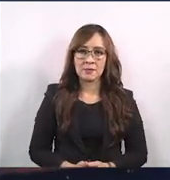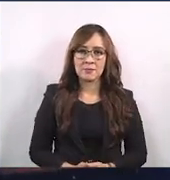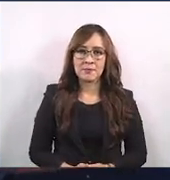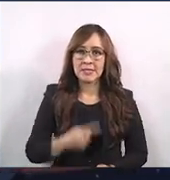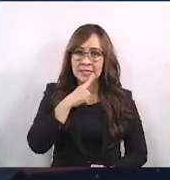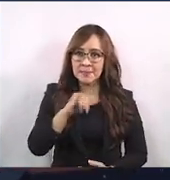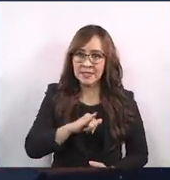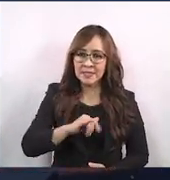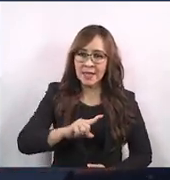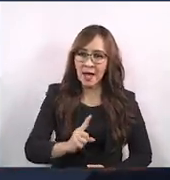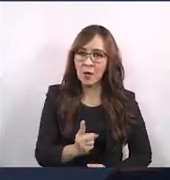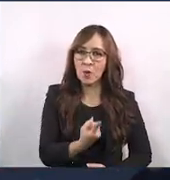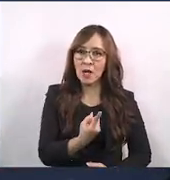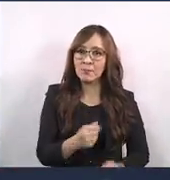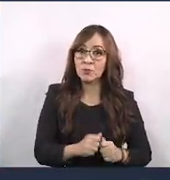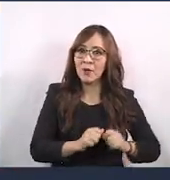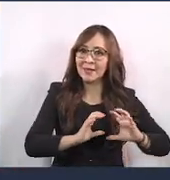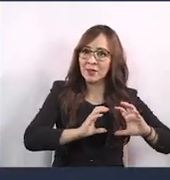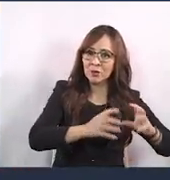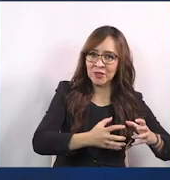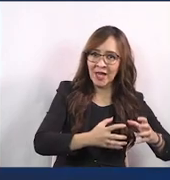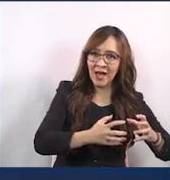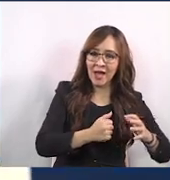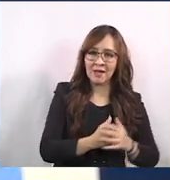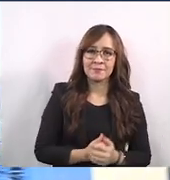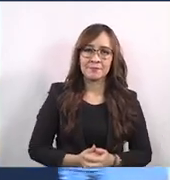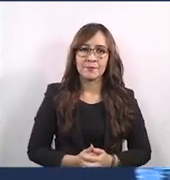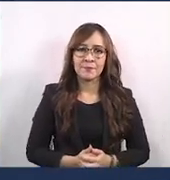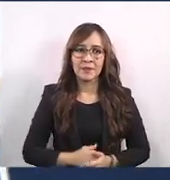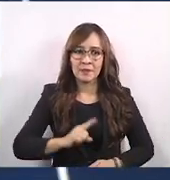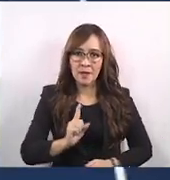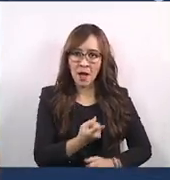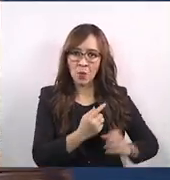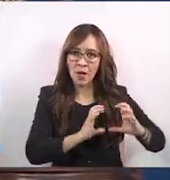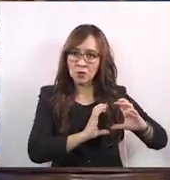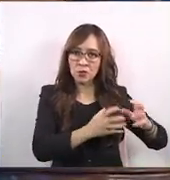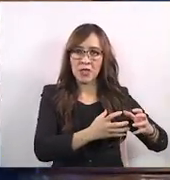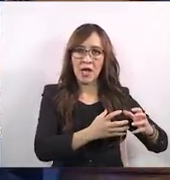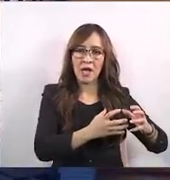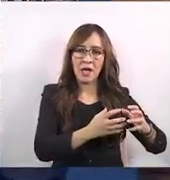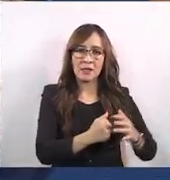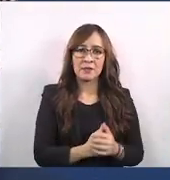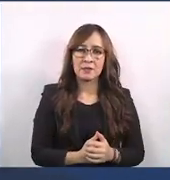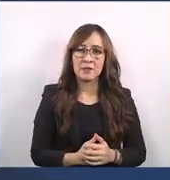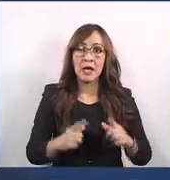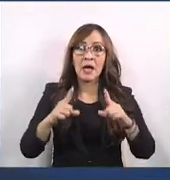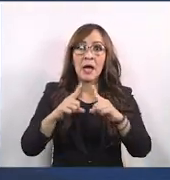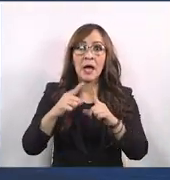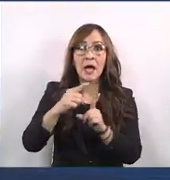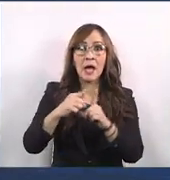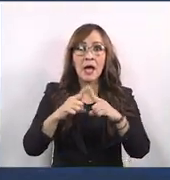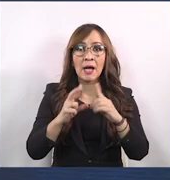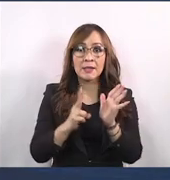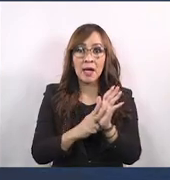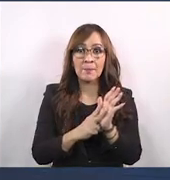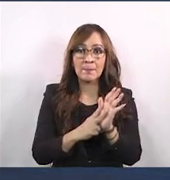di akhir zaman Hai sejuk di awal dunia Hai Adam jatuhnya karena